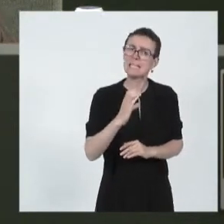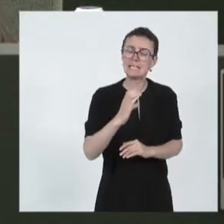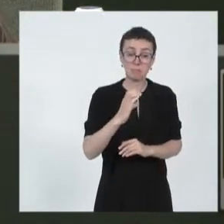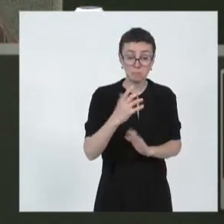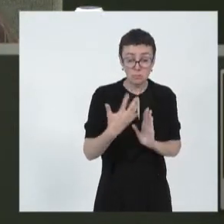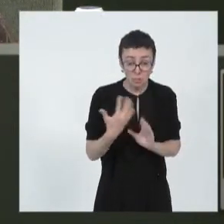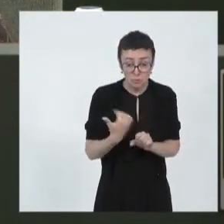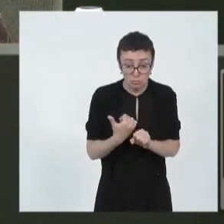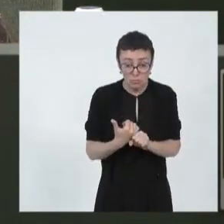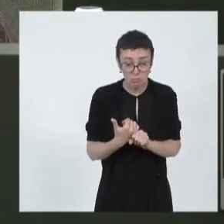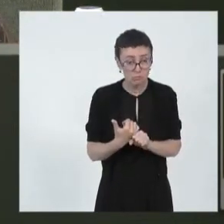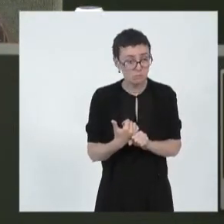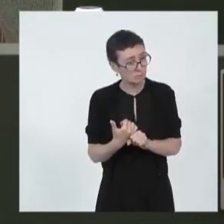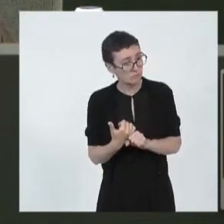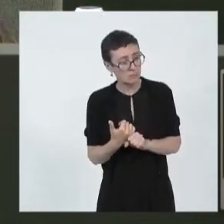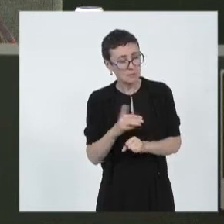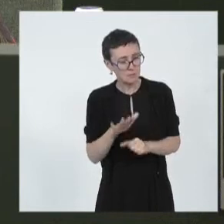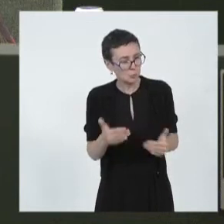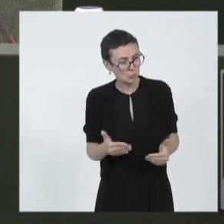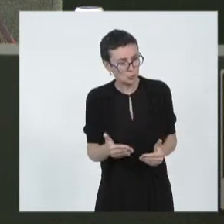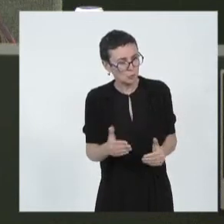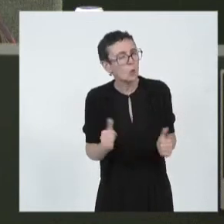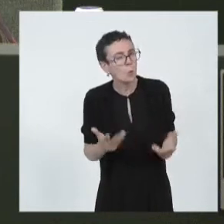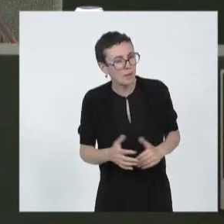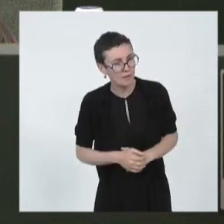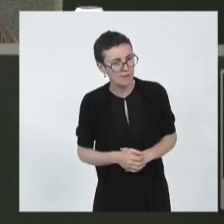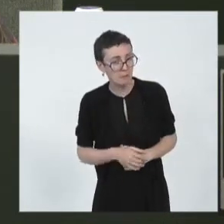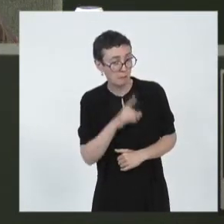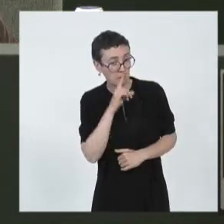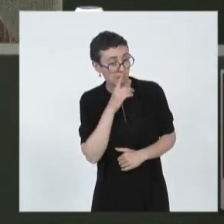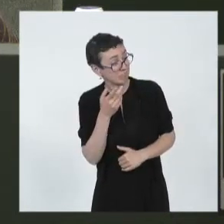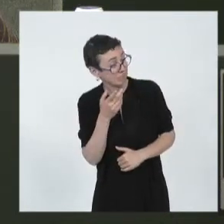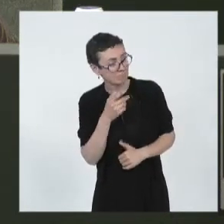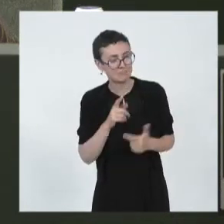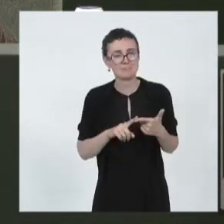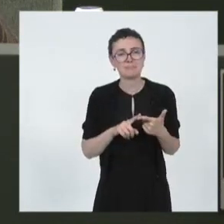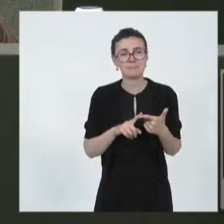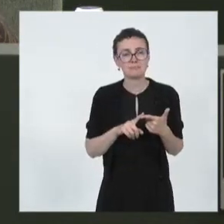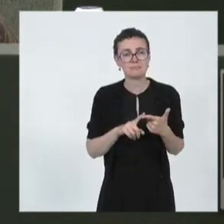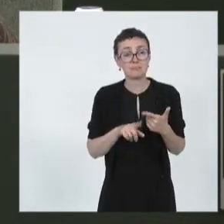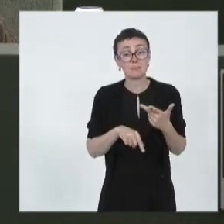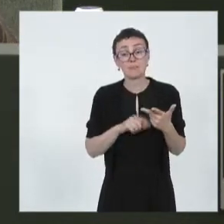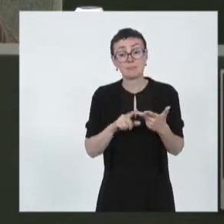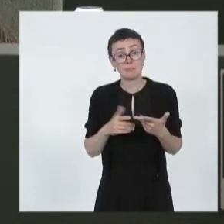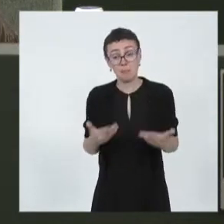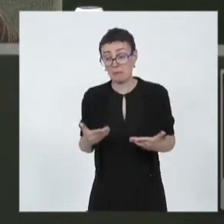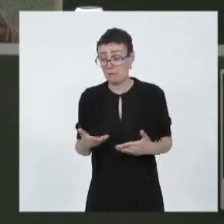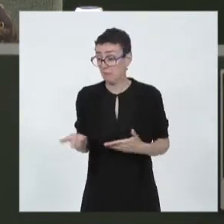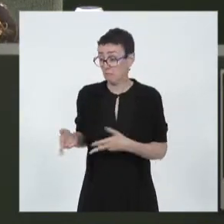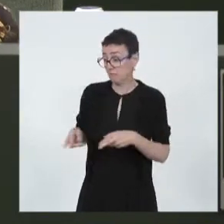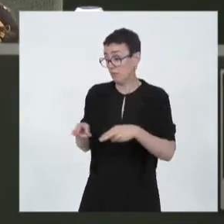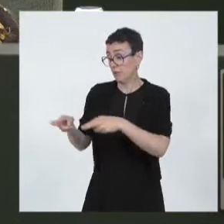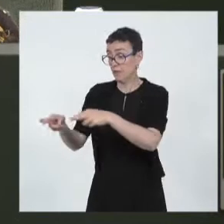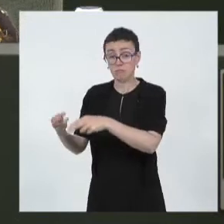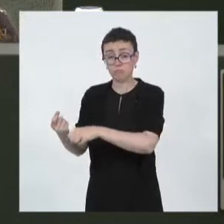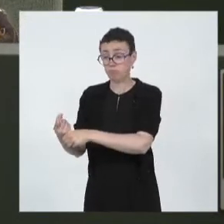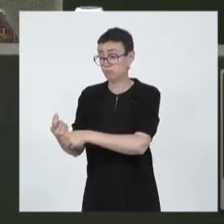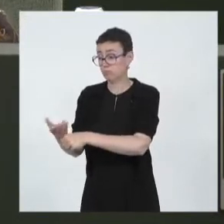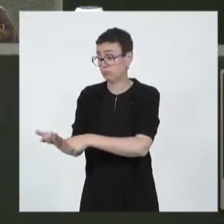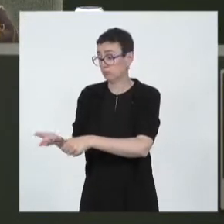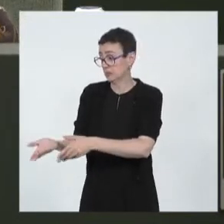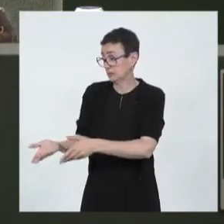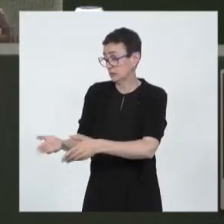Madame Voiturier, de dire à combien nous en sommes aujourd'hui. C'est utile de le préciser. Tout ça pour dire que, avec des objectifs qui sont